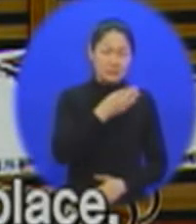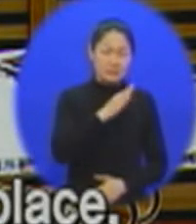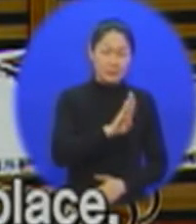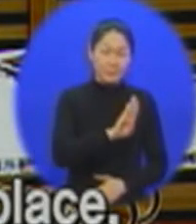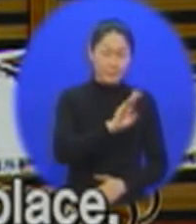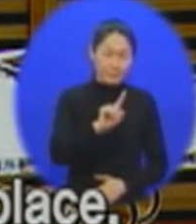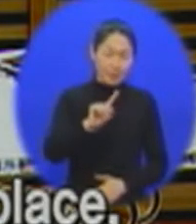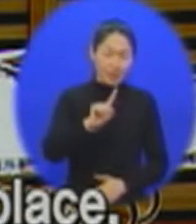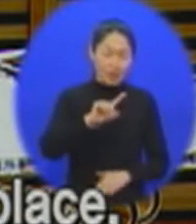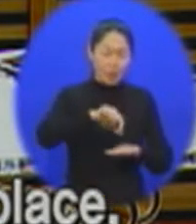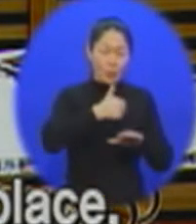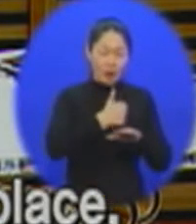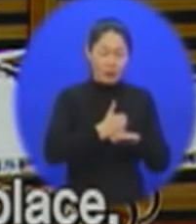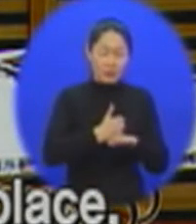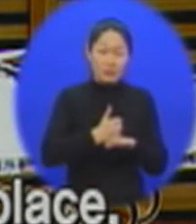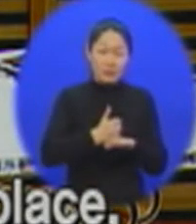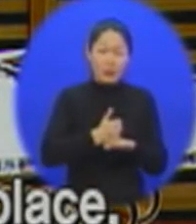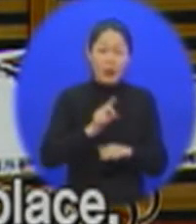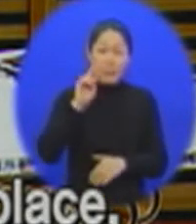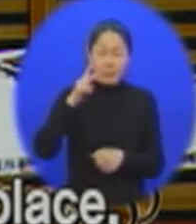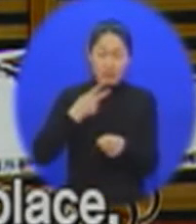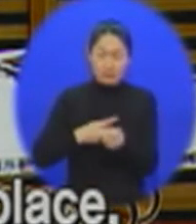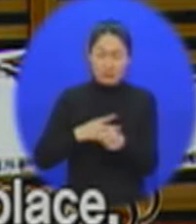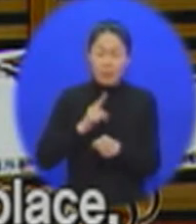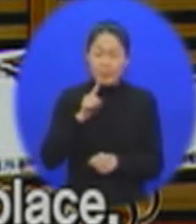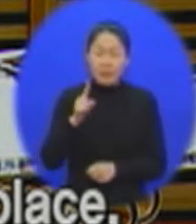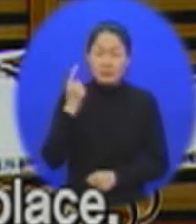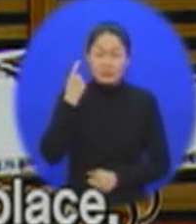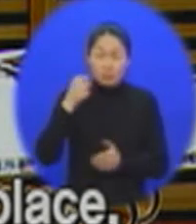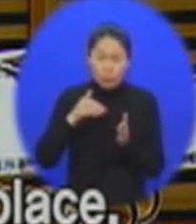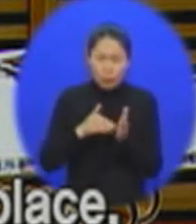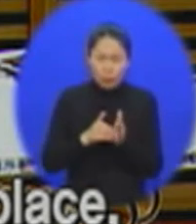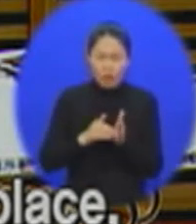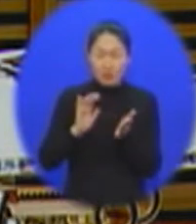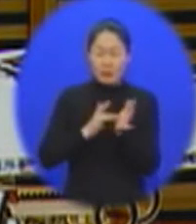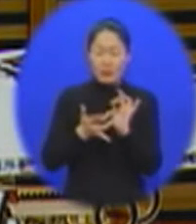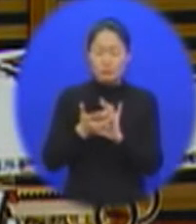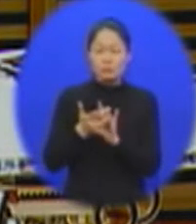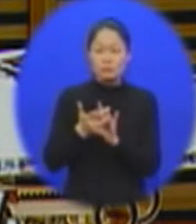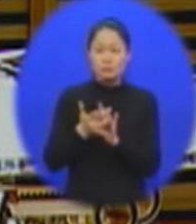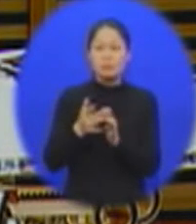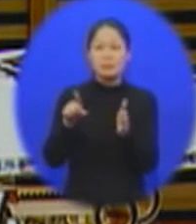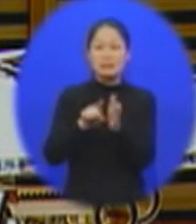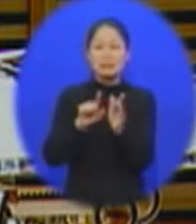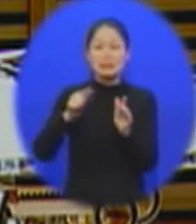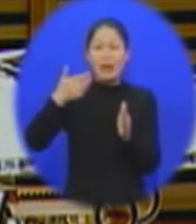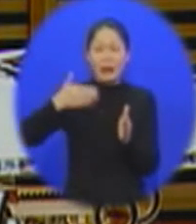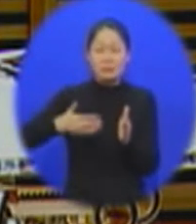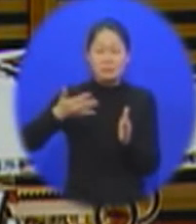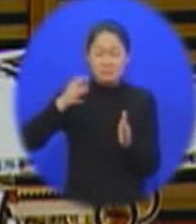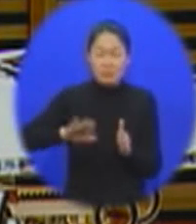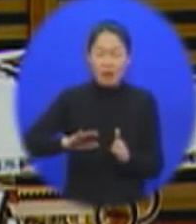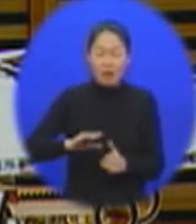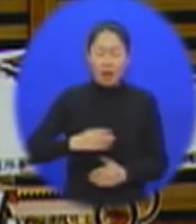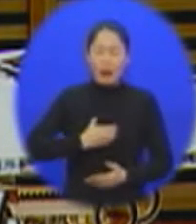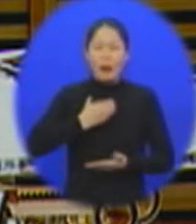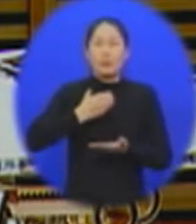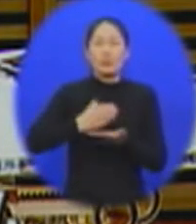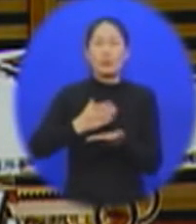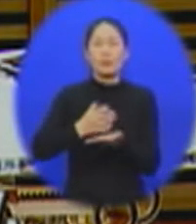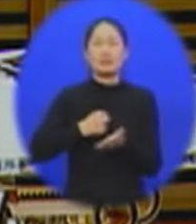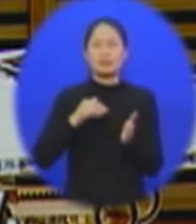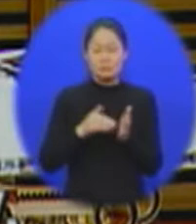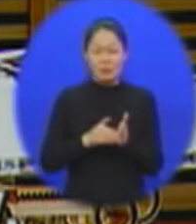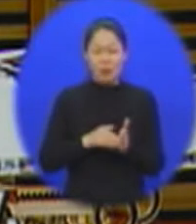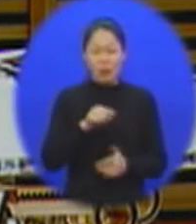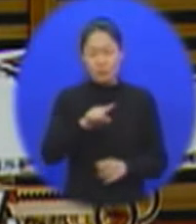믿지는 않았습니다 그런 역사를 일어나지 않았지만 감동은 받았어요 야